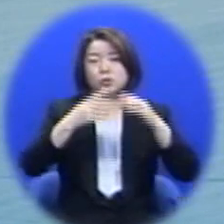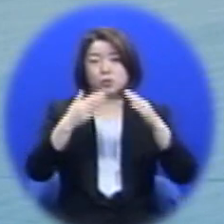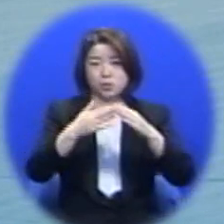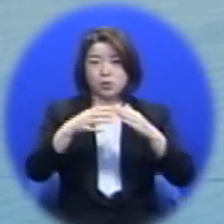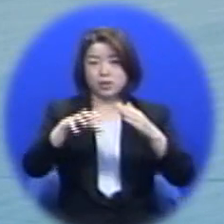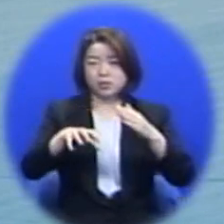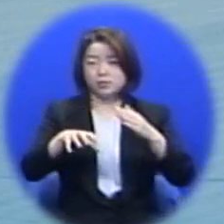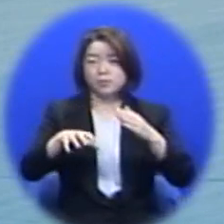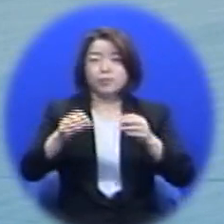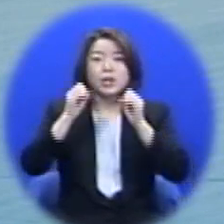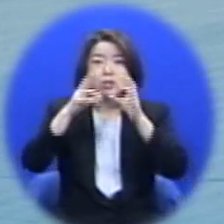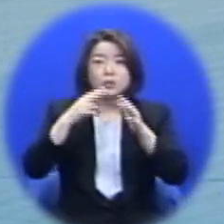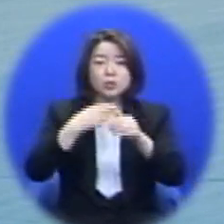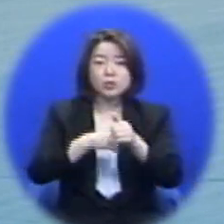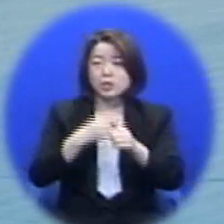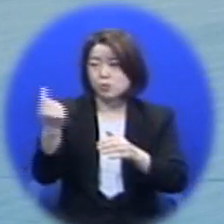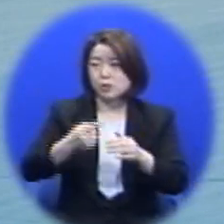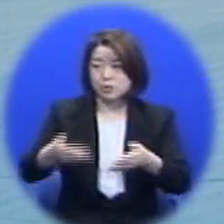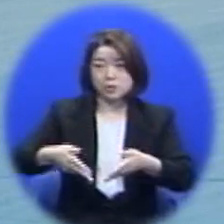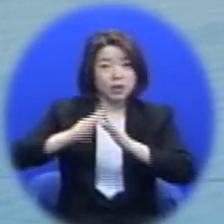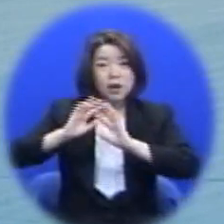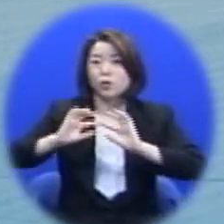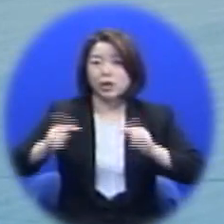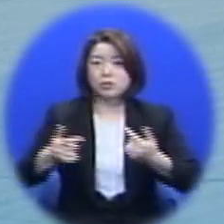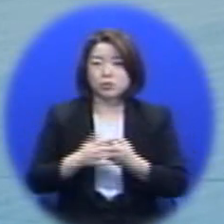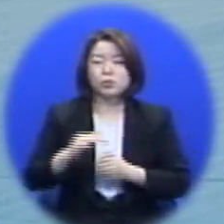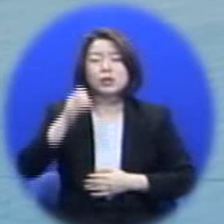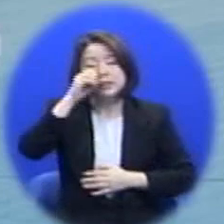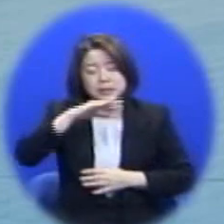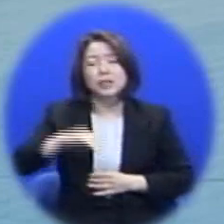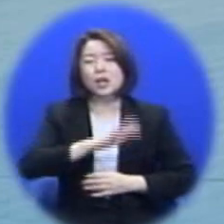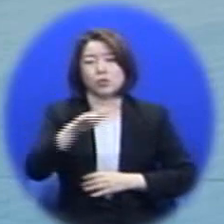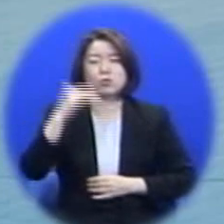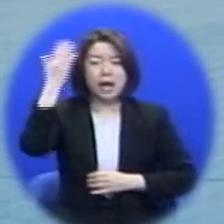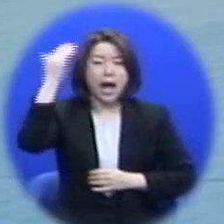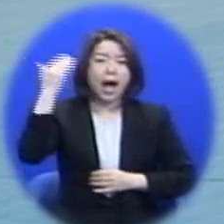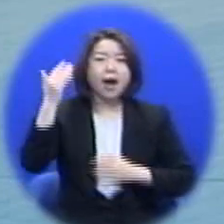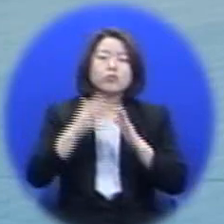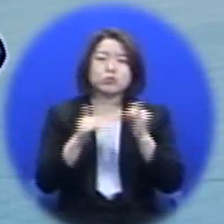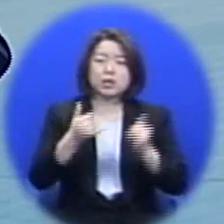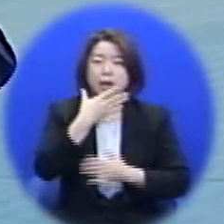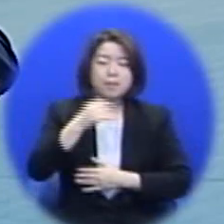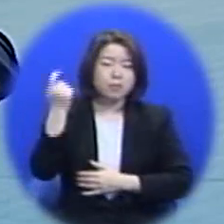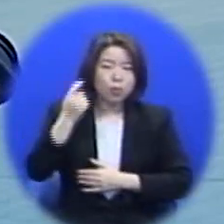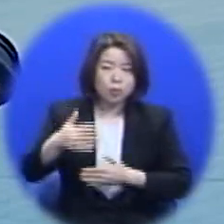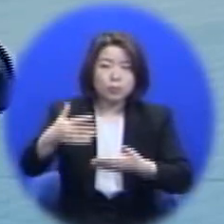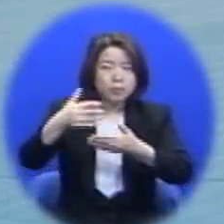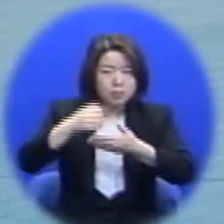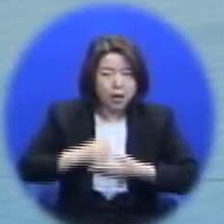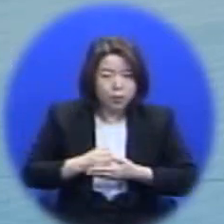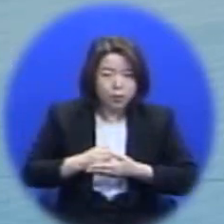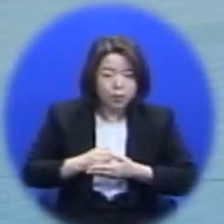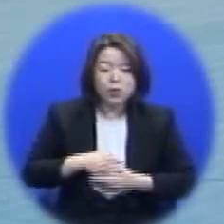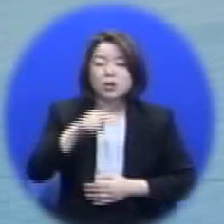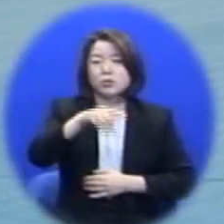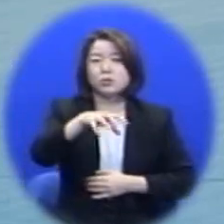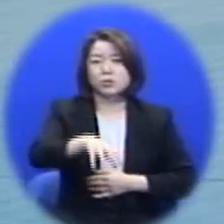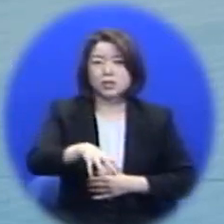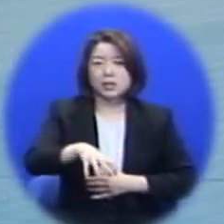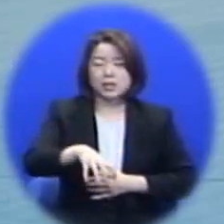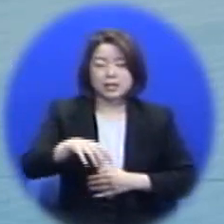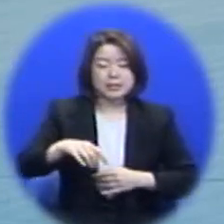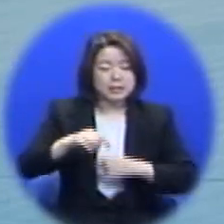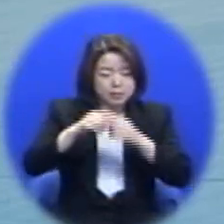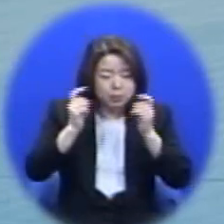와서 개척한 교회도 아니고 그저 우리 한국 사람들이 복음을 받아들이고 그곳에 예배당을